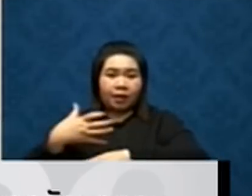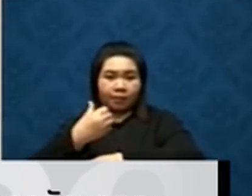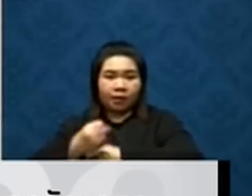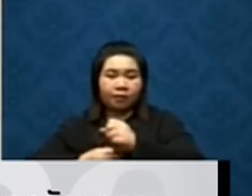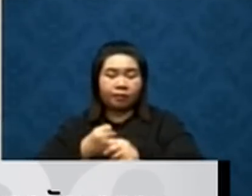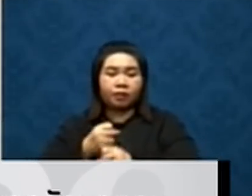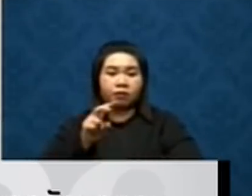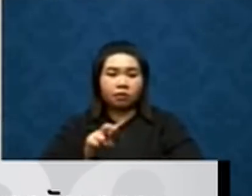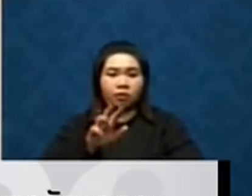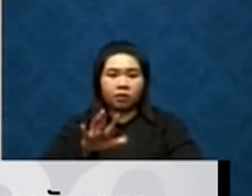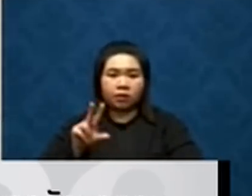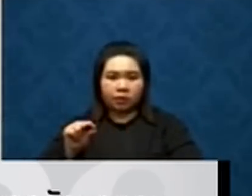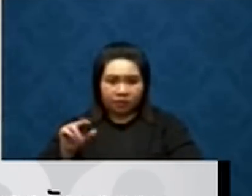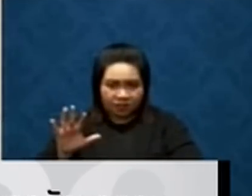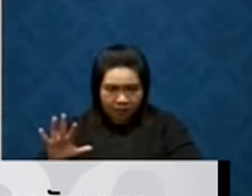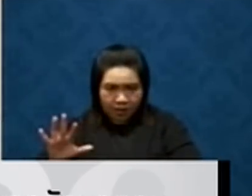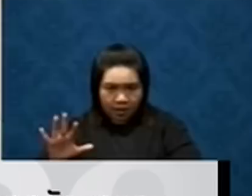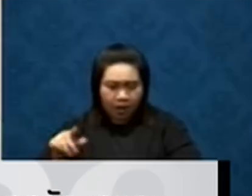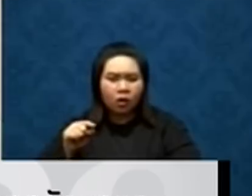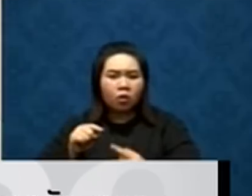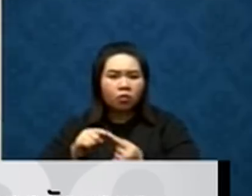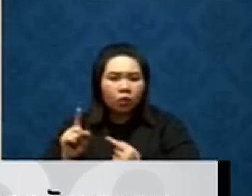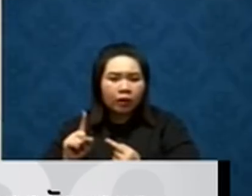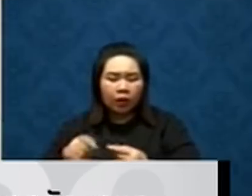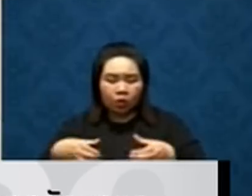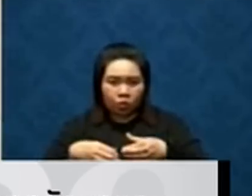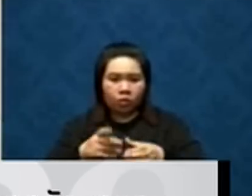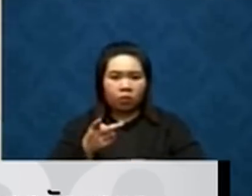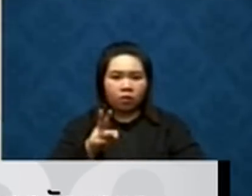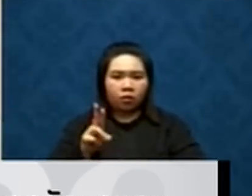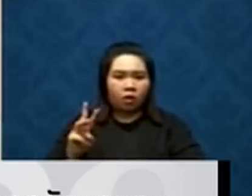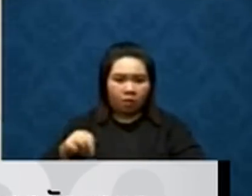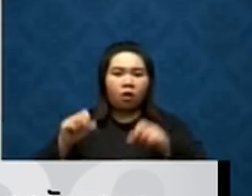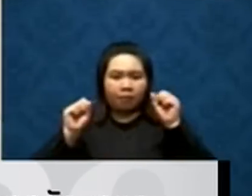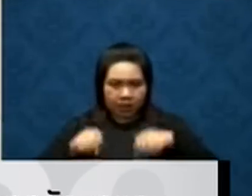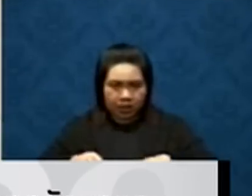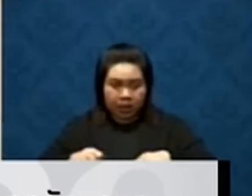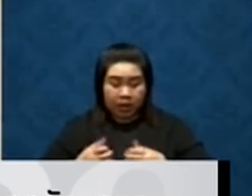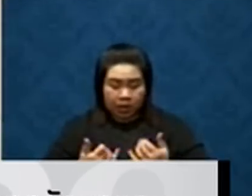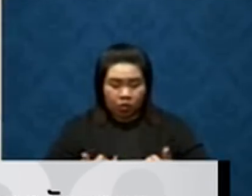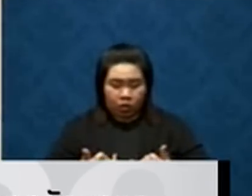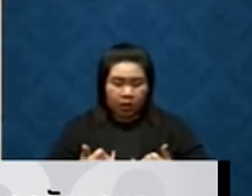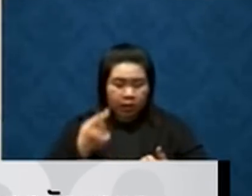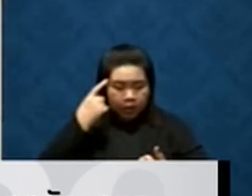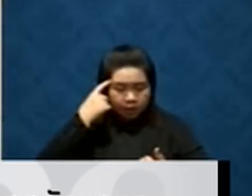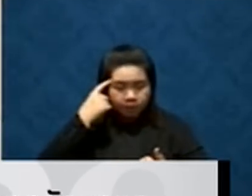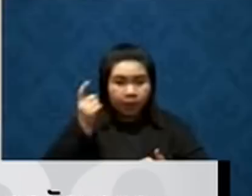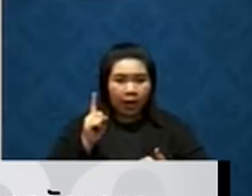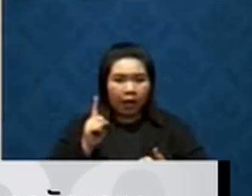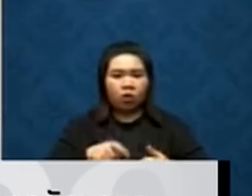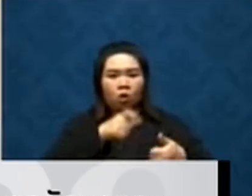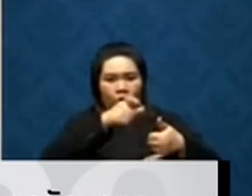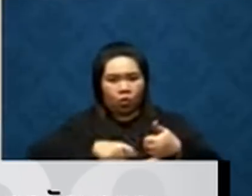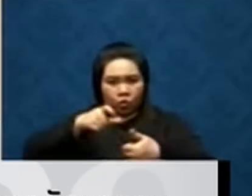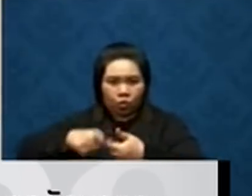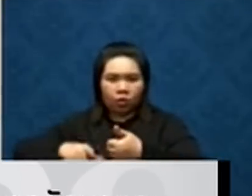ละ 57,660 บาทมีหน้าที่ตามที่นายกมอบหมายและแต่งตั้งโดยผ่านความเห็นชอบของครม.ปัจจุบันมี4ท่านและอีกแ